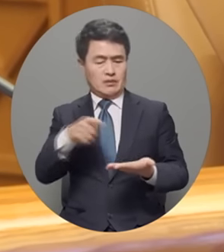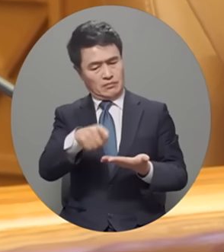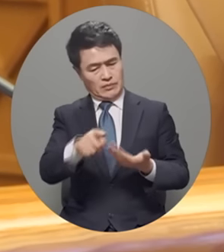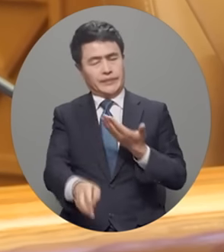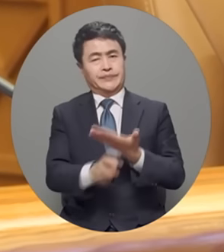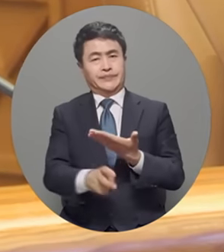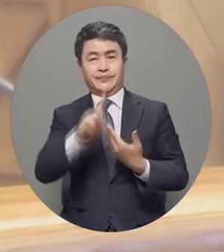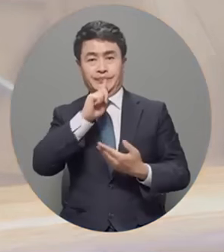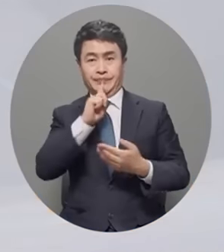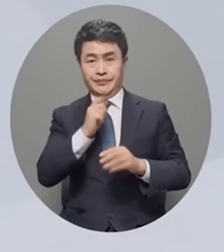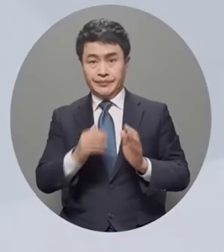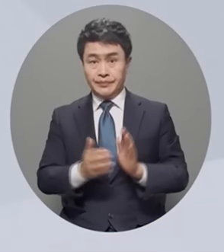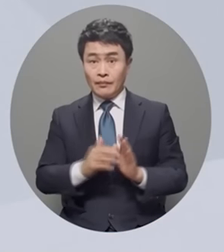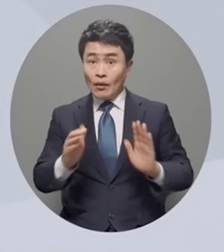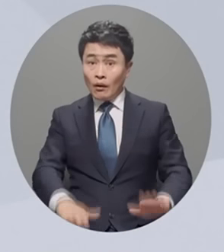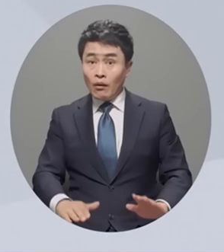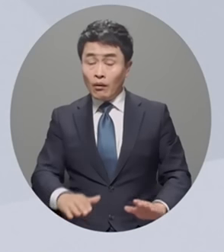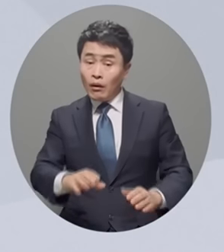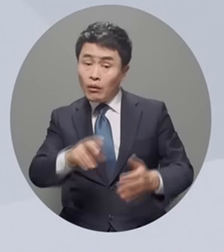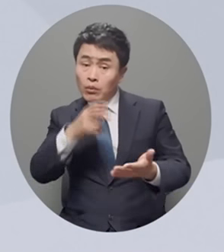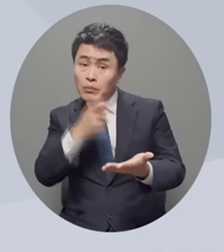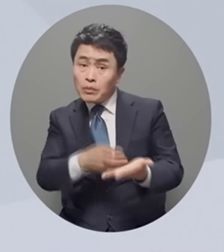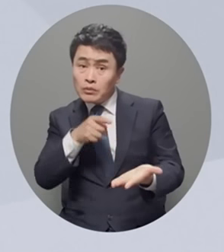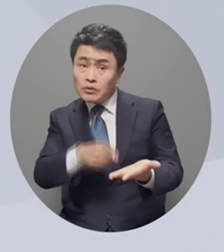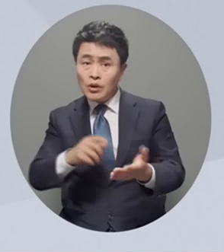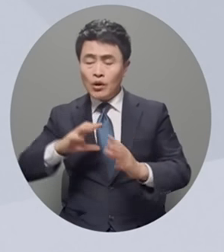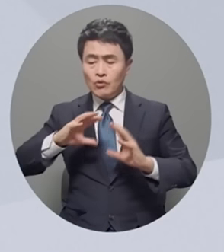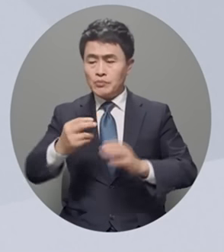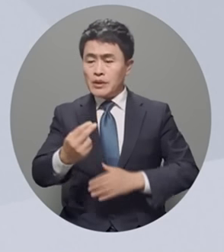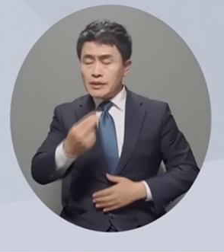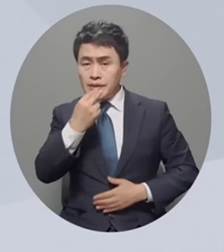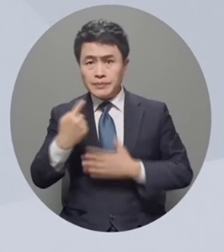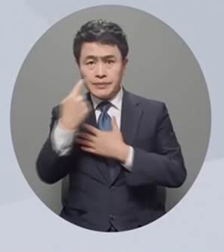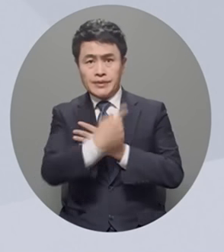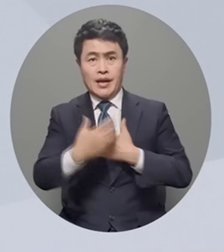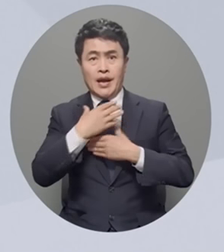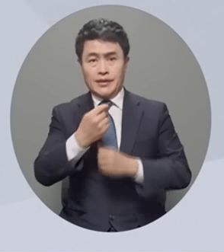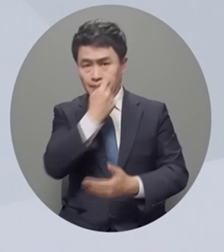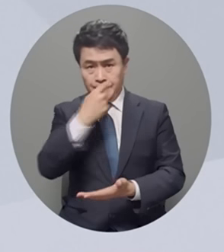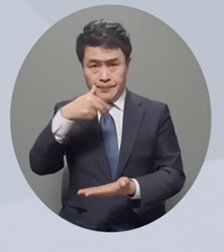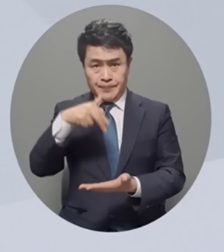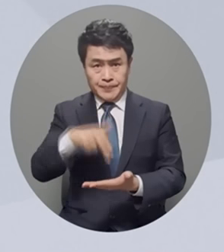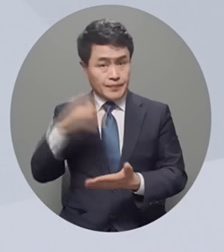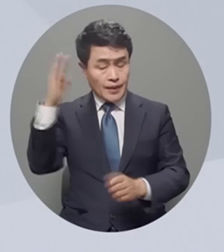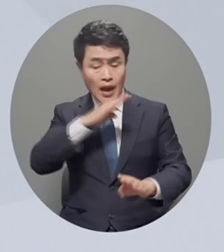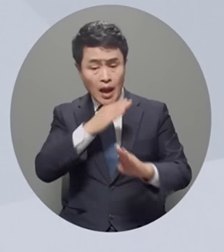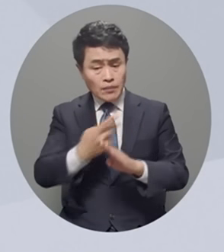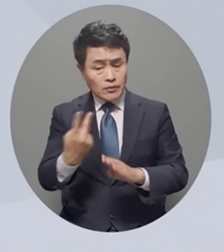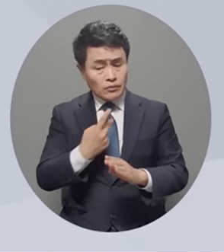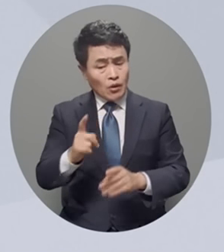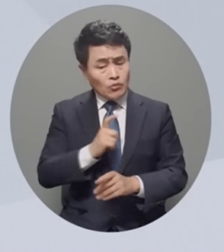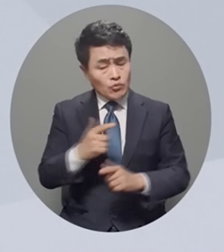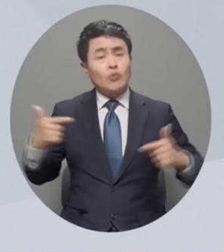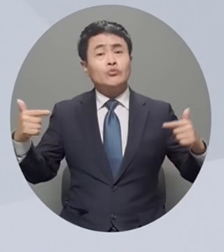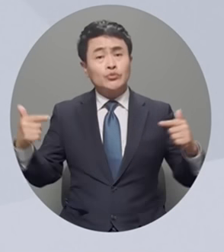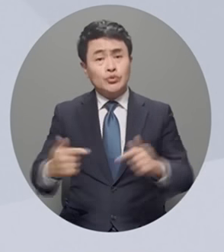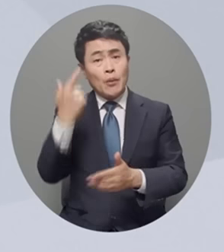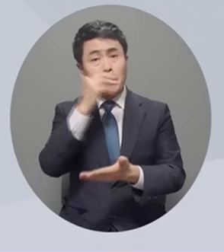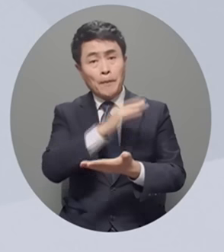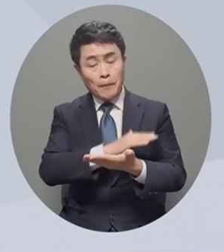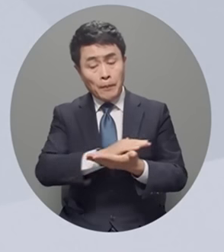결정했습니다. 하지만 해당 조항은 국민의 생명과 신체 안전을 보장하고 남북 간 긴장을 완화하며 평화